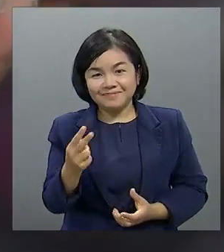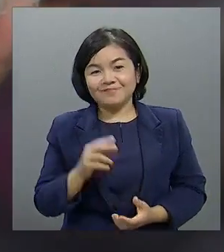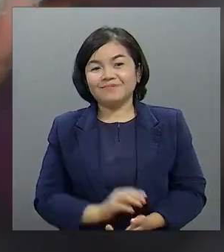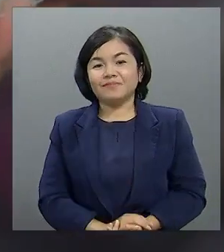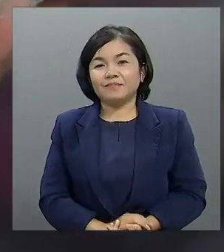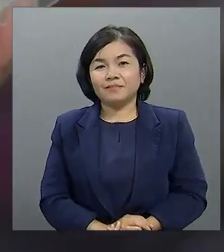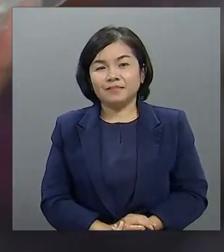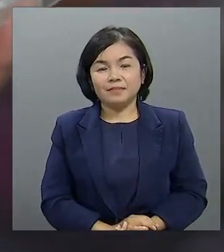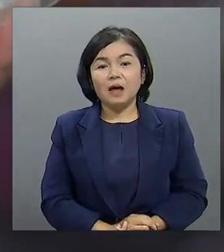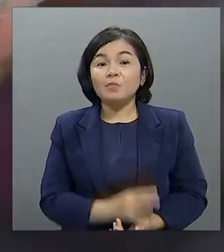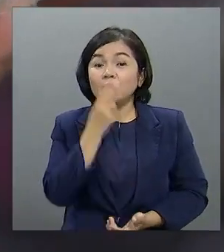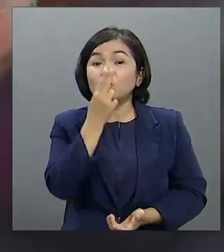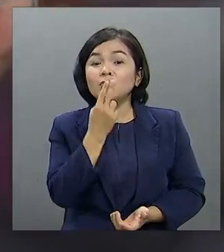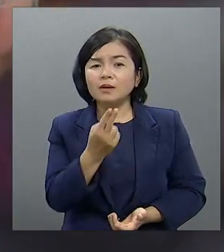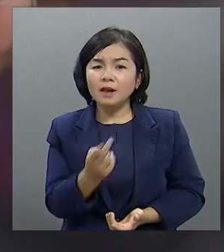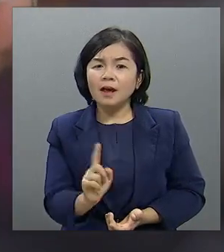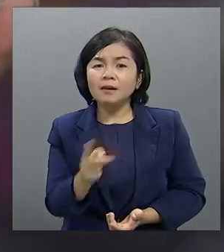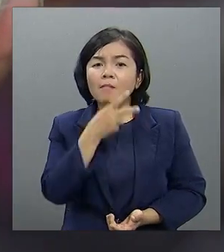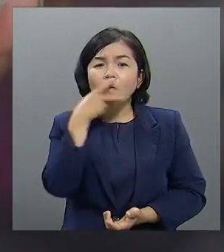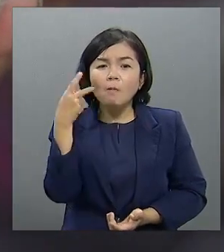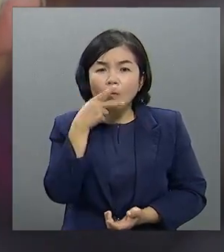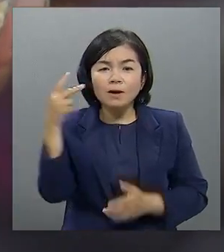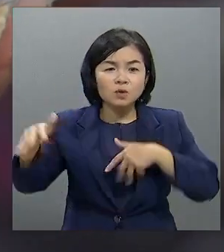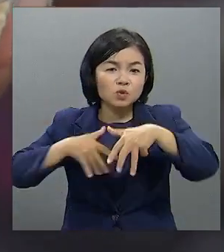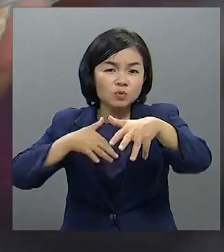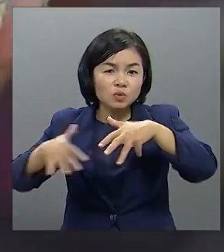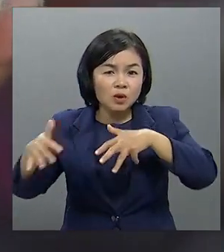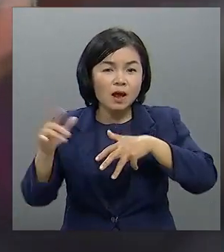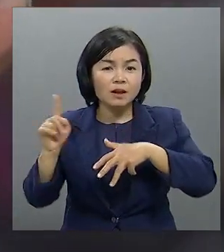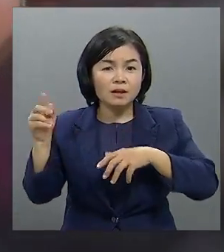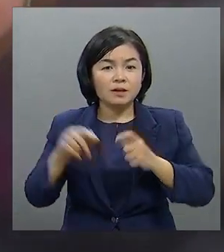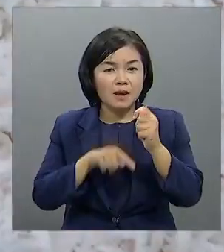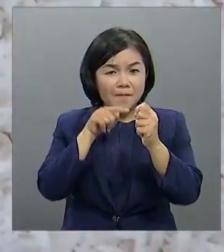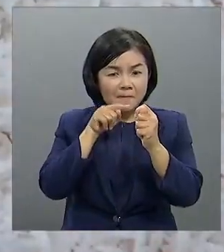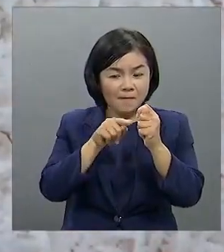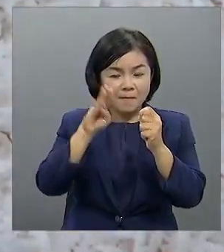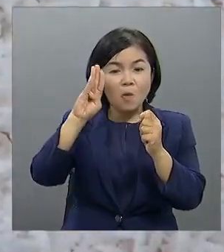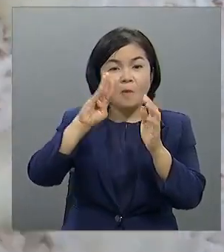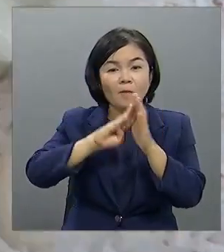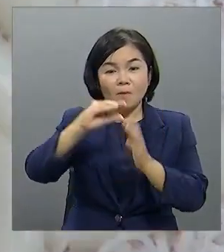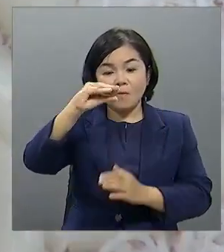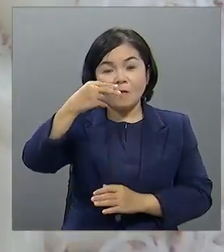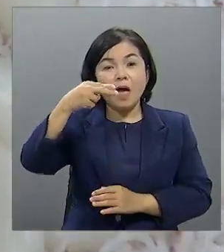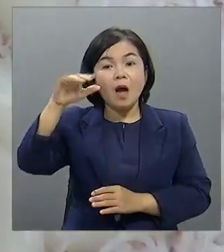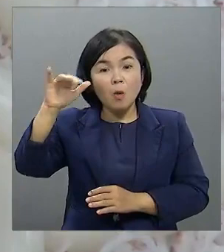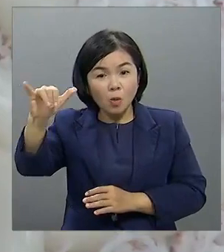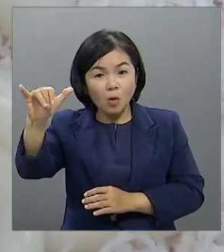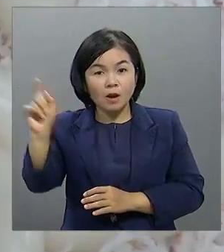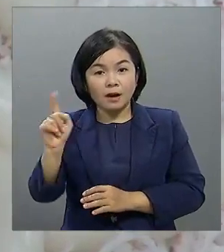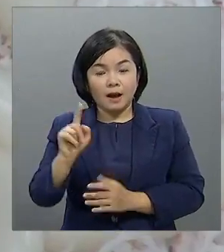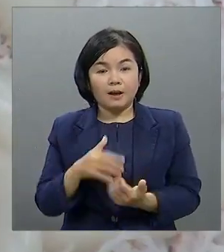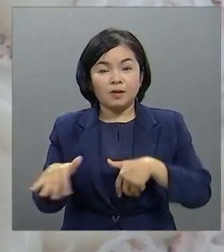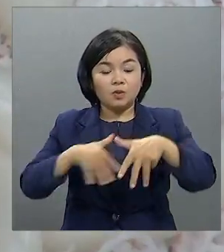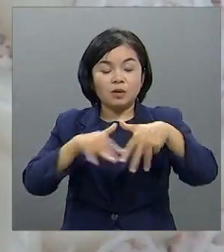นี่แหละค่ะหน้าตาขนมท้องถิ่นที่ชาวบ้านตำบลบาโหยอำเภอสะบ้าย้อยจังหวัดสงขลาเขารวมกลุ่มกันทำกิจกรร